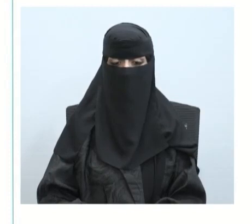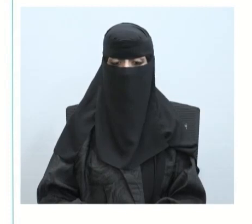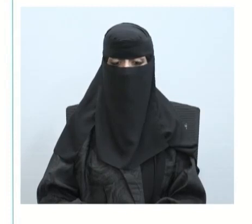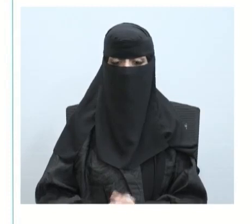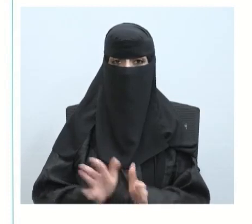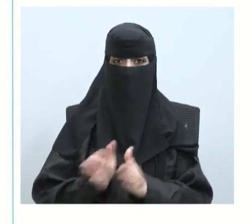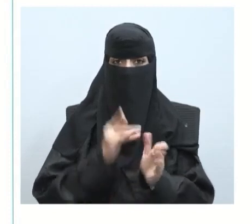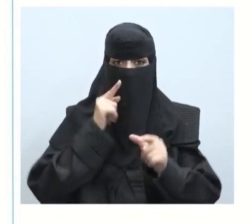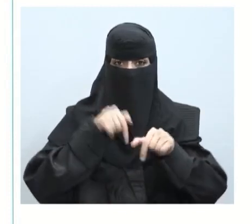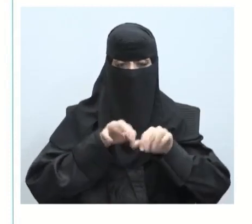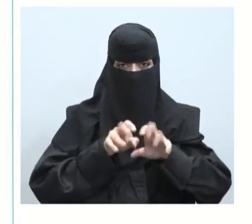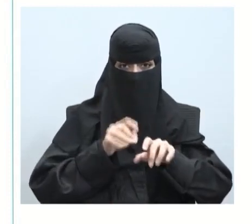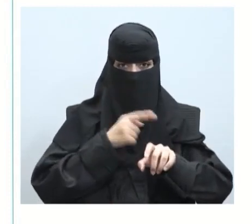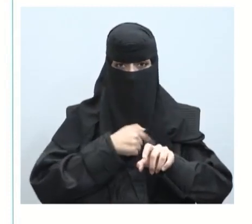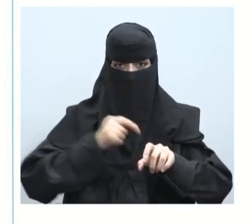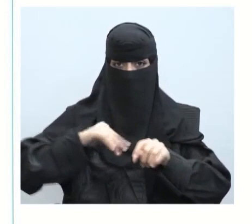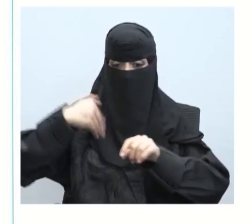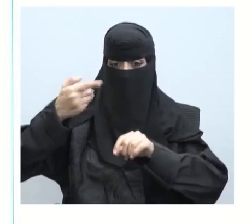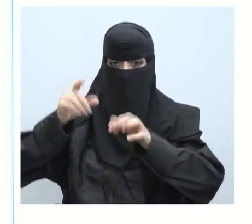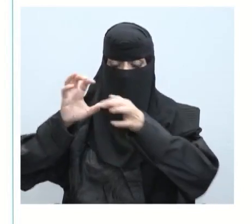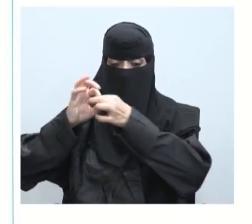بعد ذلك الضغط على Connect